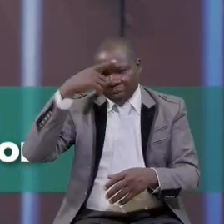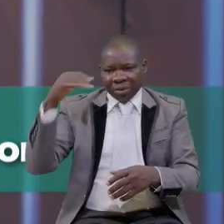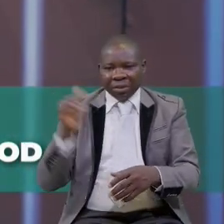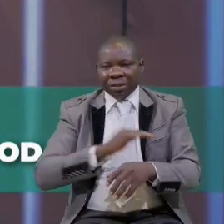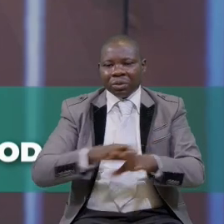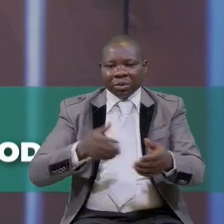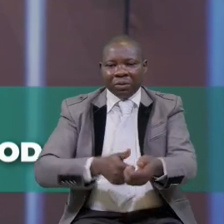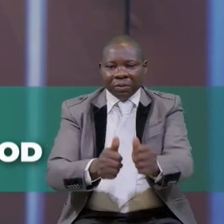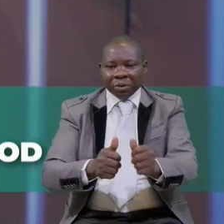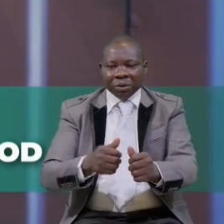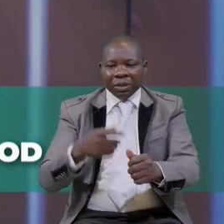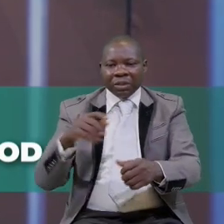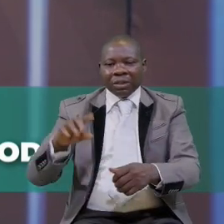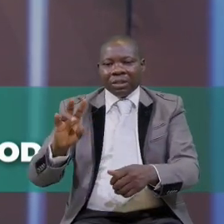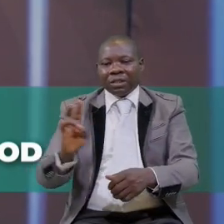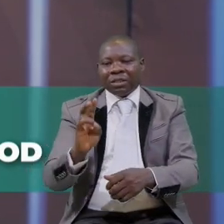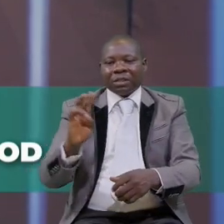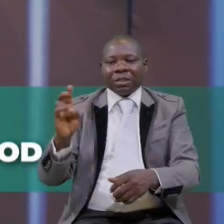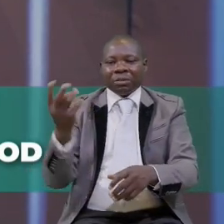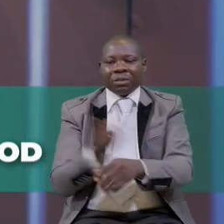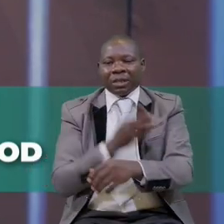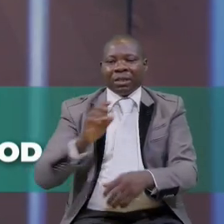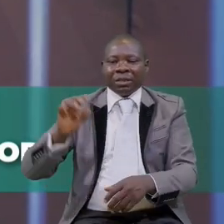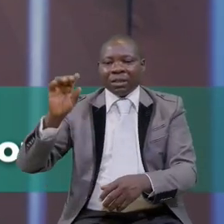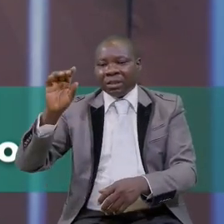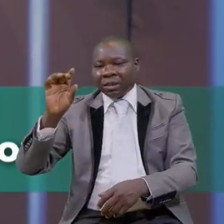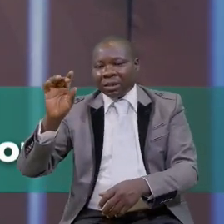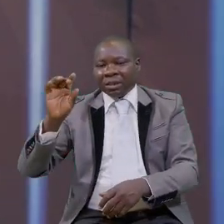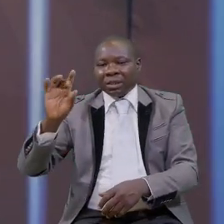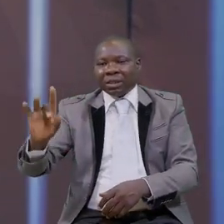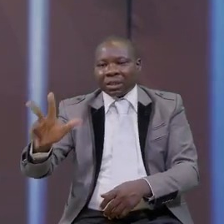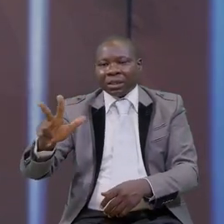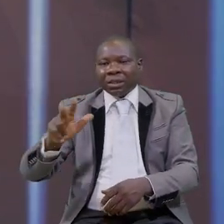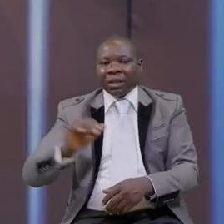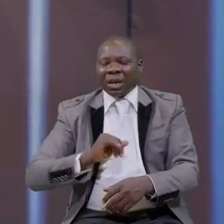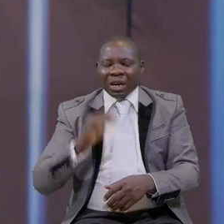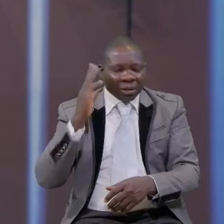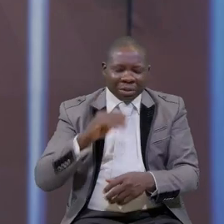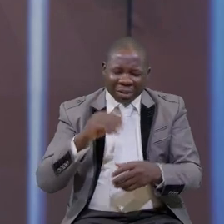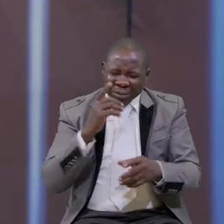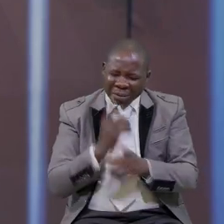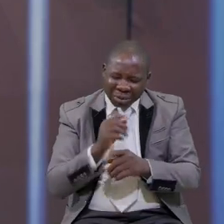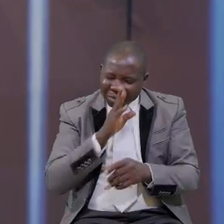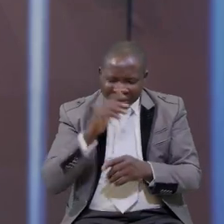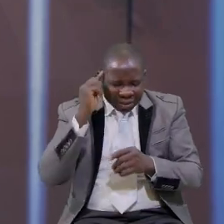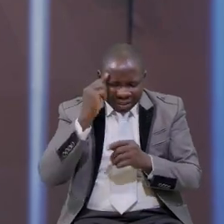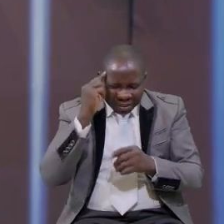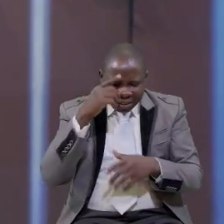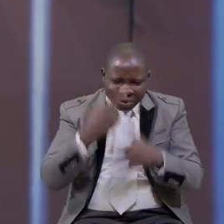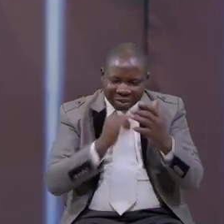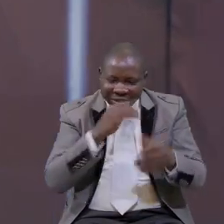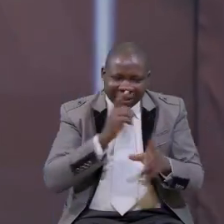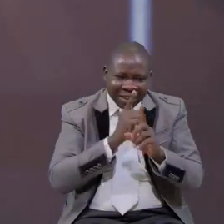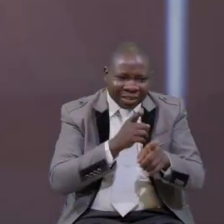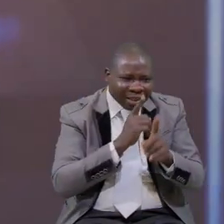je commence à bouger la tête. Qu'est-ce que ça veut dire? Qu'est-ce que ça veut dire? Parce que c'était une